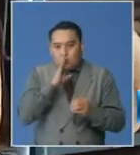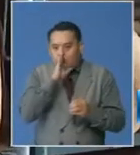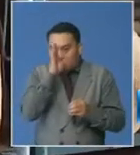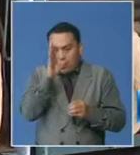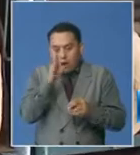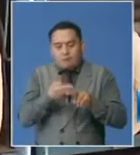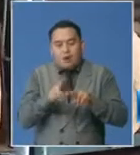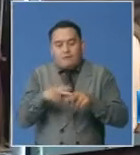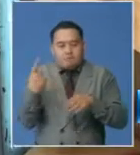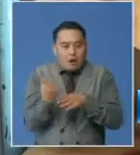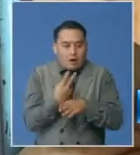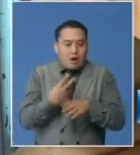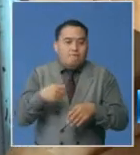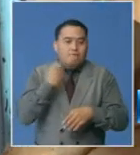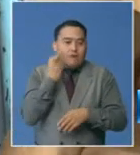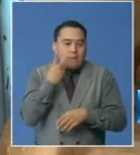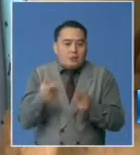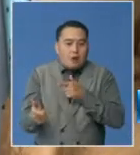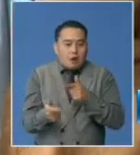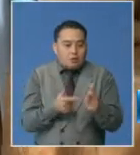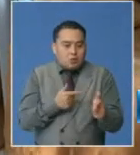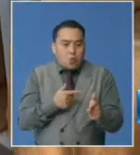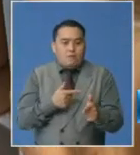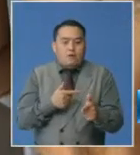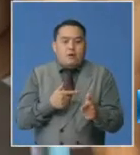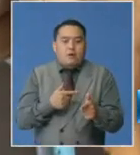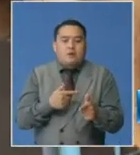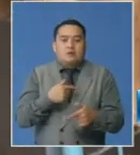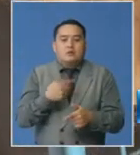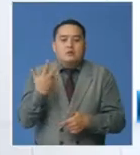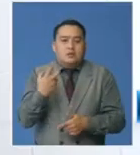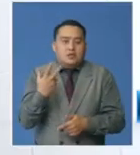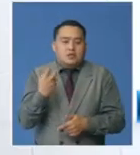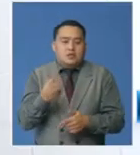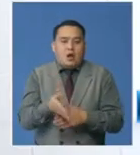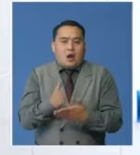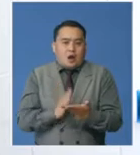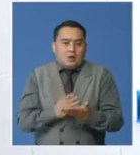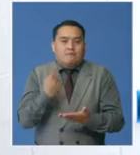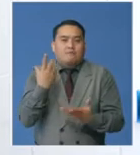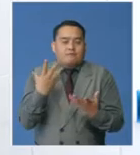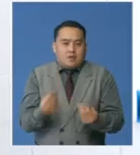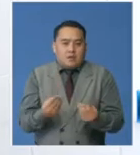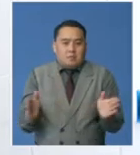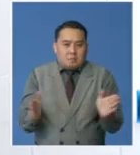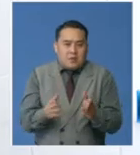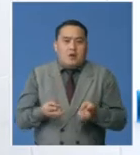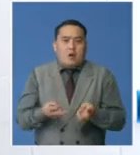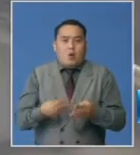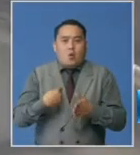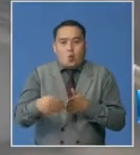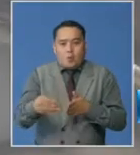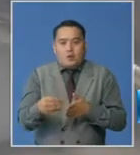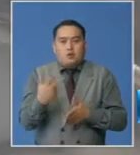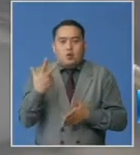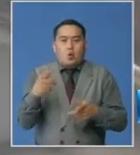Вторая партия готова к обеду. Пока обороты относительно небольшие, 300 буханок в день. Помимо самой мини-пекарни, купить его можно в